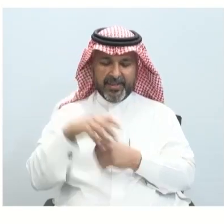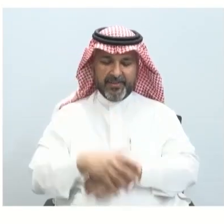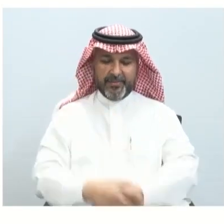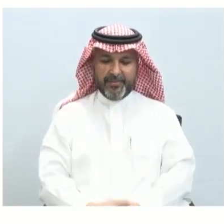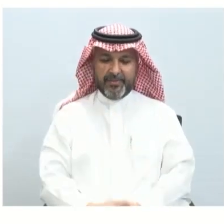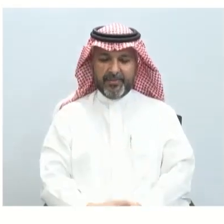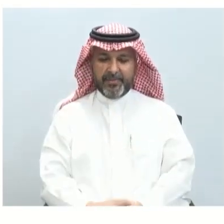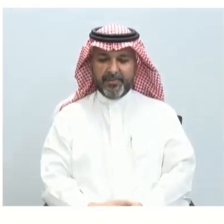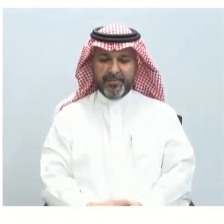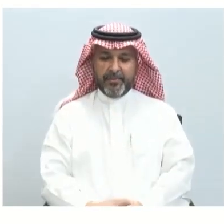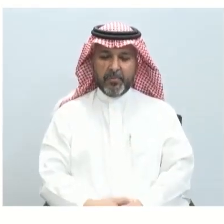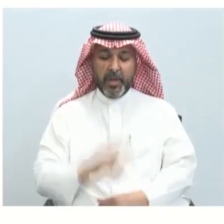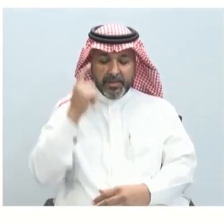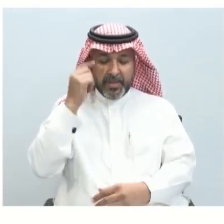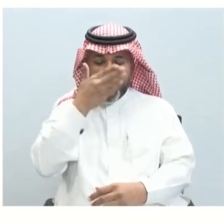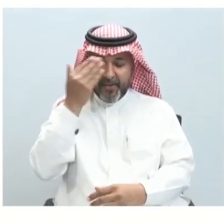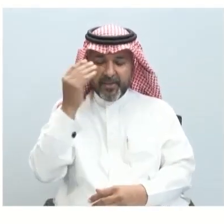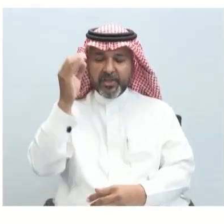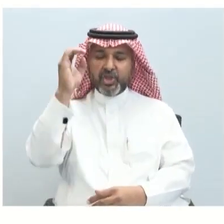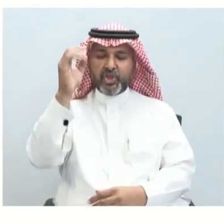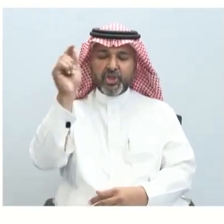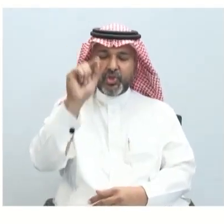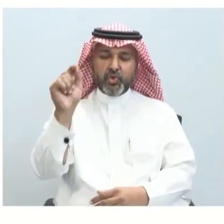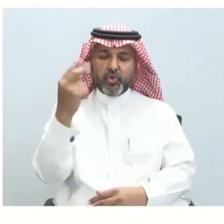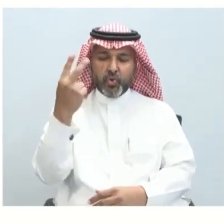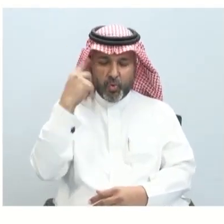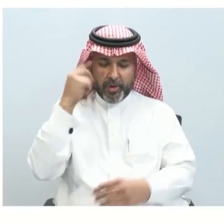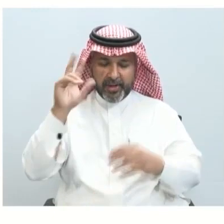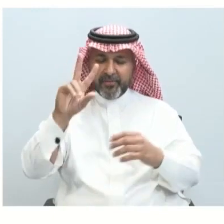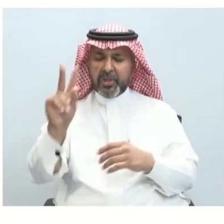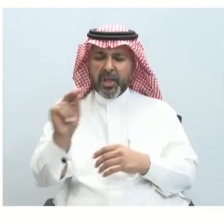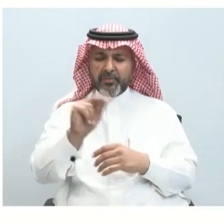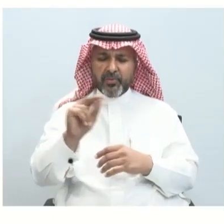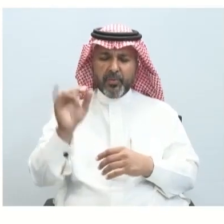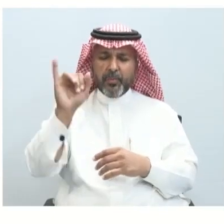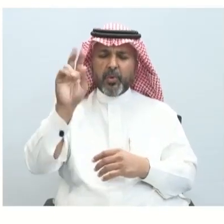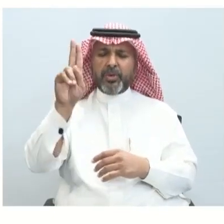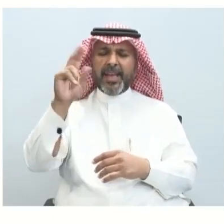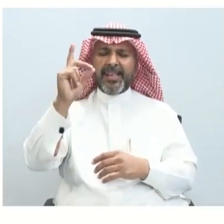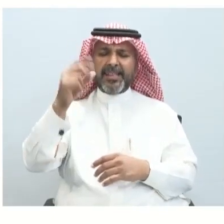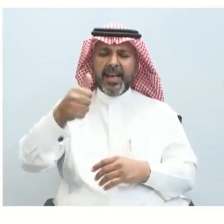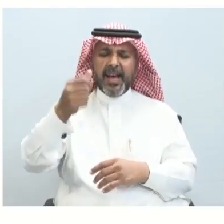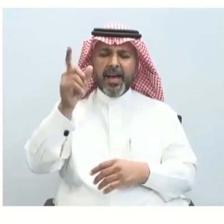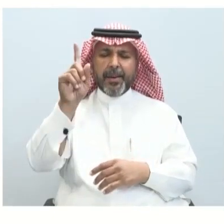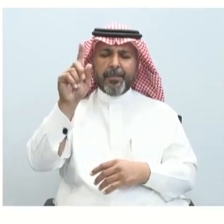تملك كروموسومات متضاعفه تحتوي او تملك هذه الكروماتيدات الشقيقه